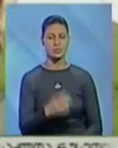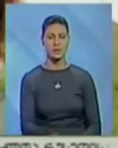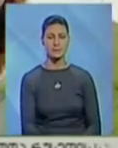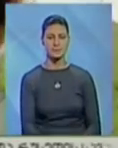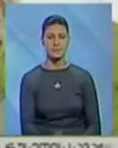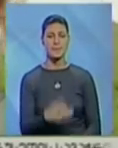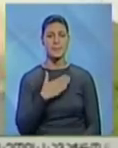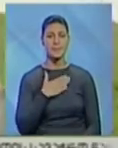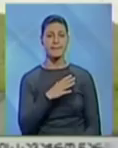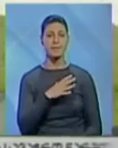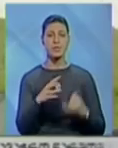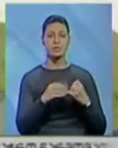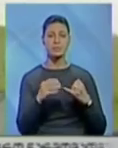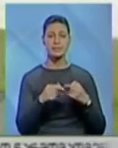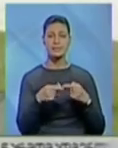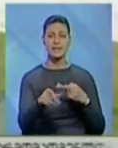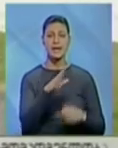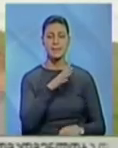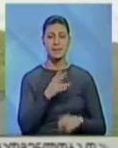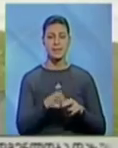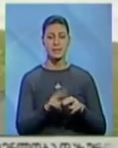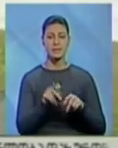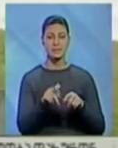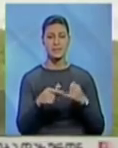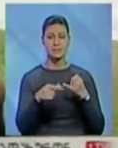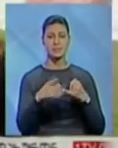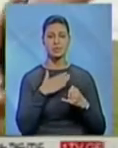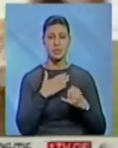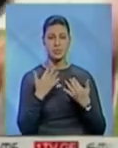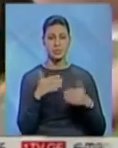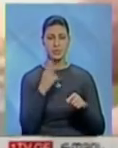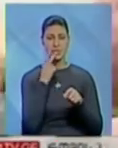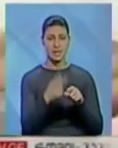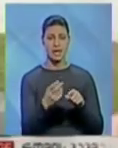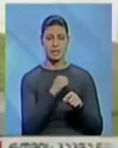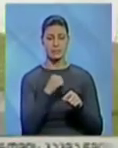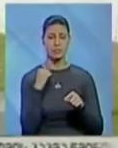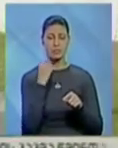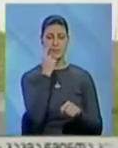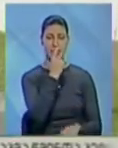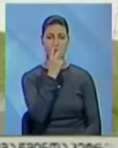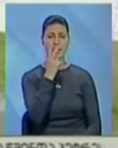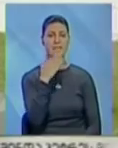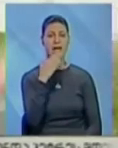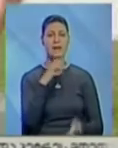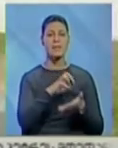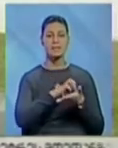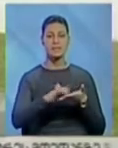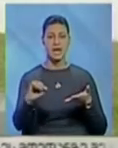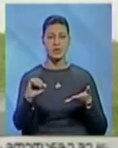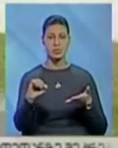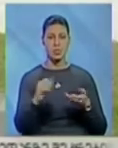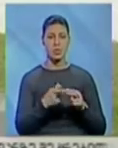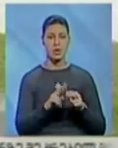იყო ჩემი ნაკვეთი 12 მიასედი და ეს 12 მიასედი აგერ ნახე ჩვილო თქვენი თვალით, რომ წყალბა წაიღო და